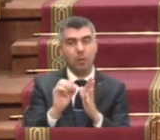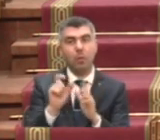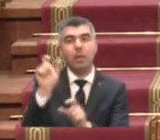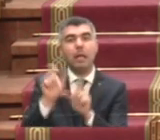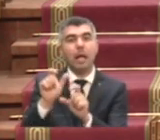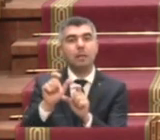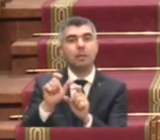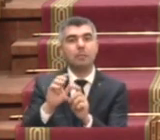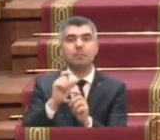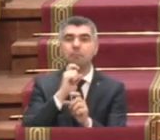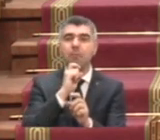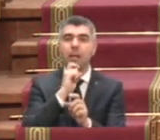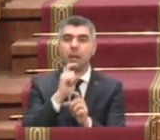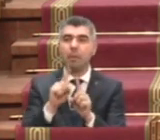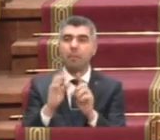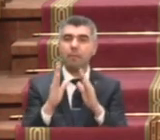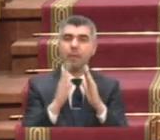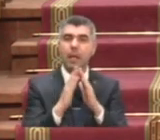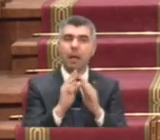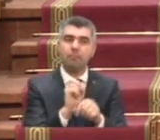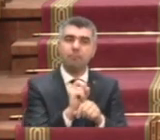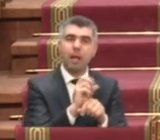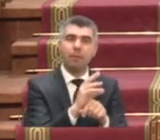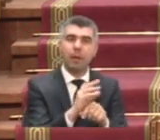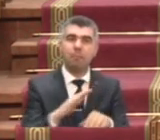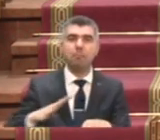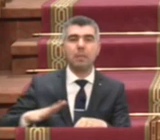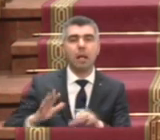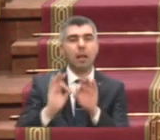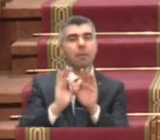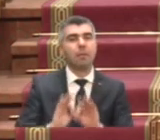ديالهم ونضع الحد الهجرة يعني نحو المدن